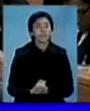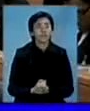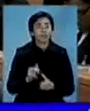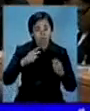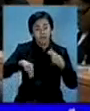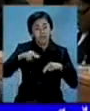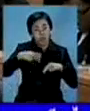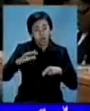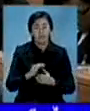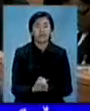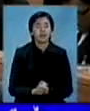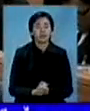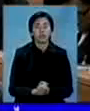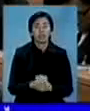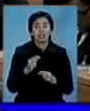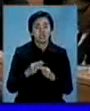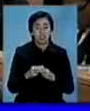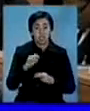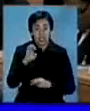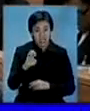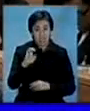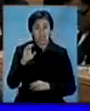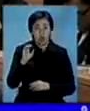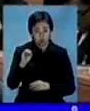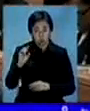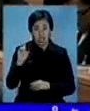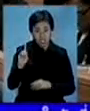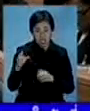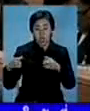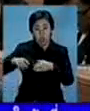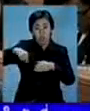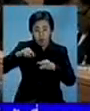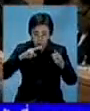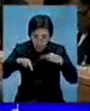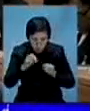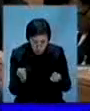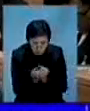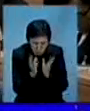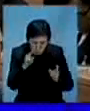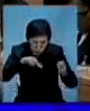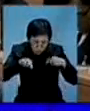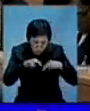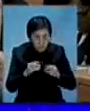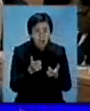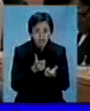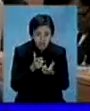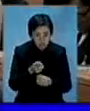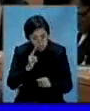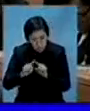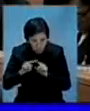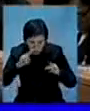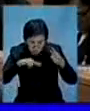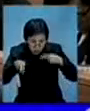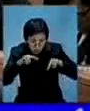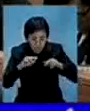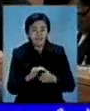เขาเรียกว่าหน่วย EOD ตรวจหาวัตถุระเบิดตรวจอาวุธพลตำรวจเอกอดุล